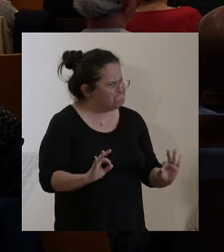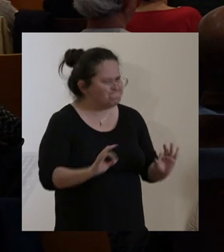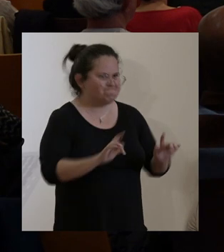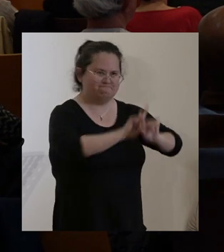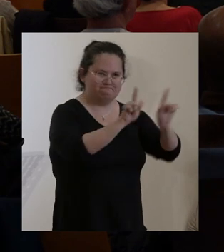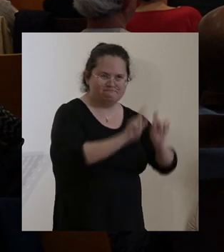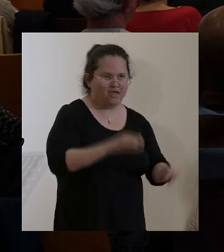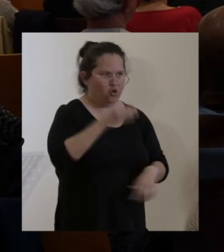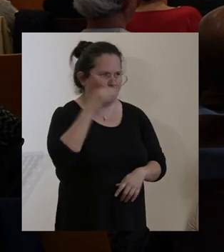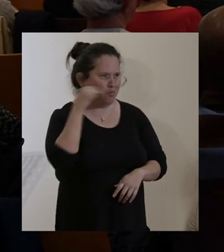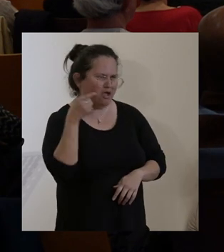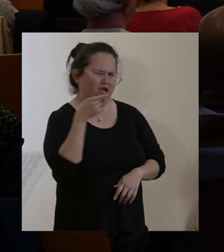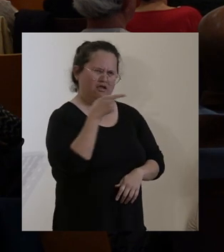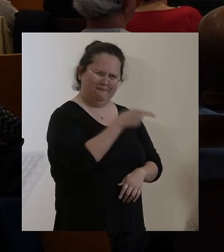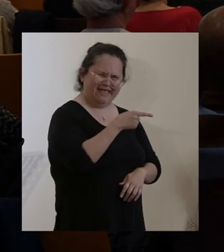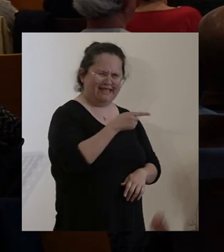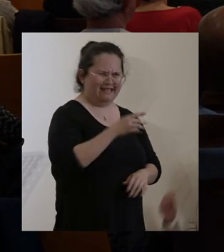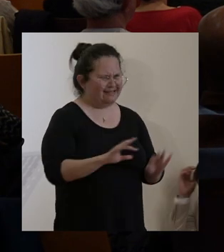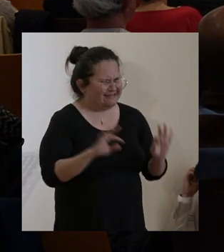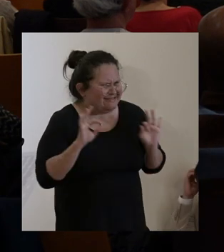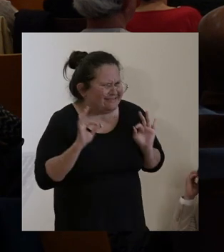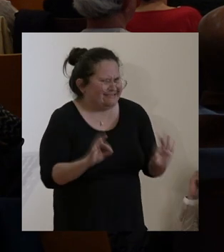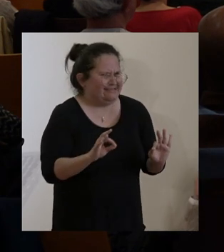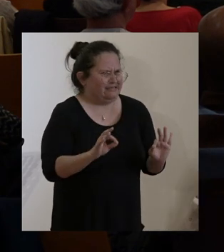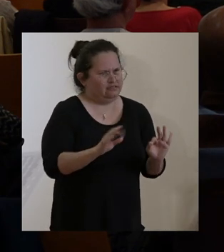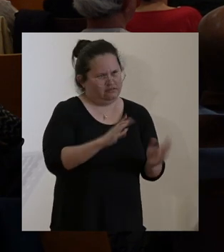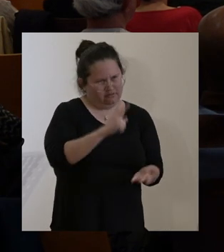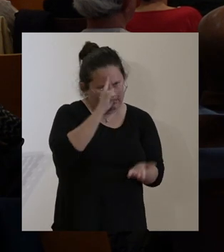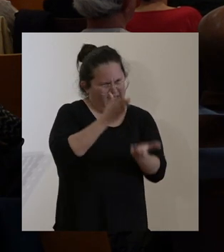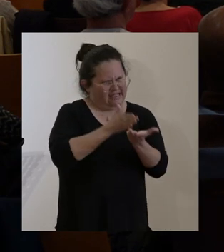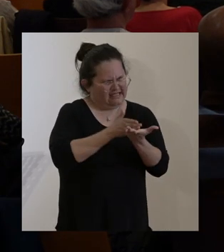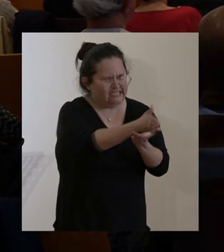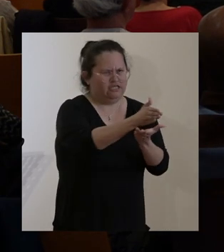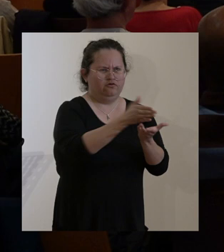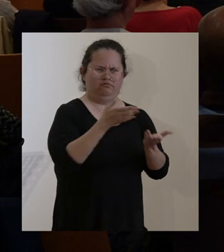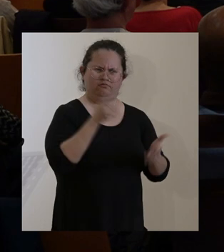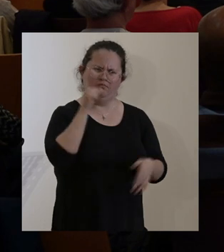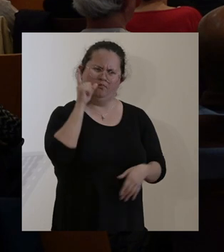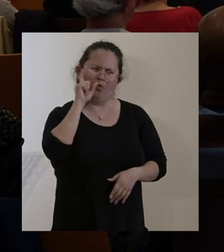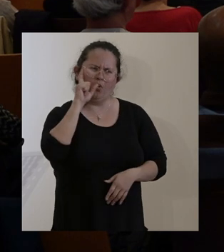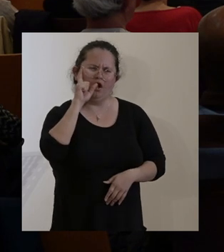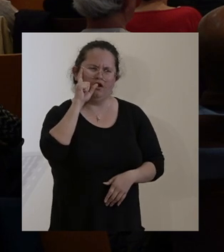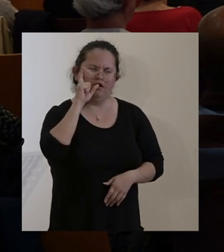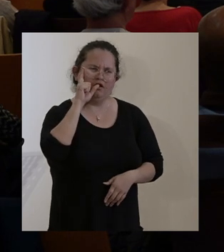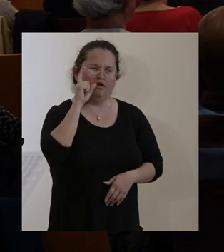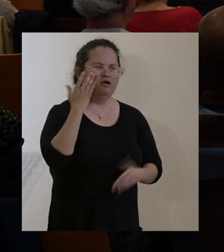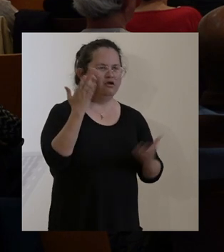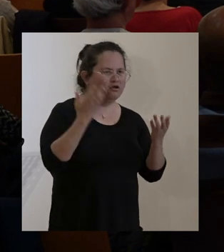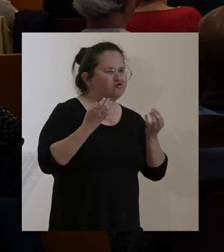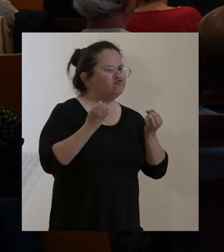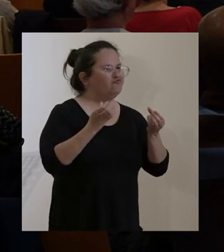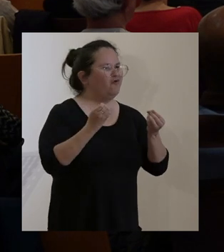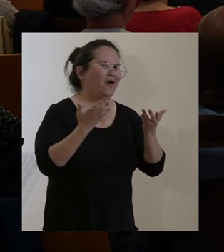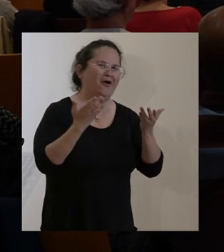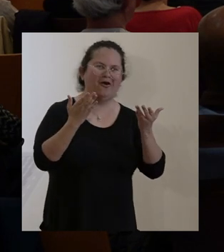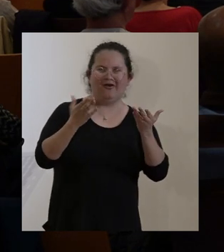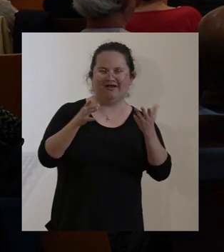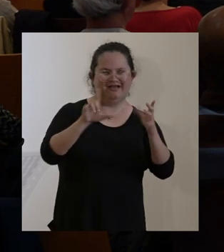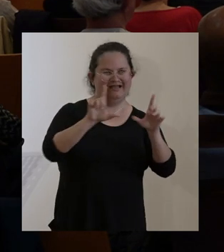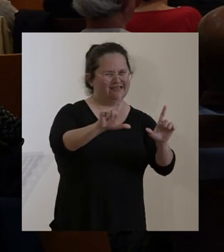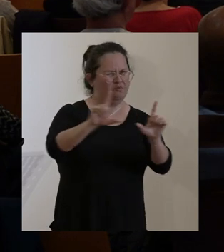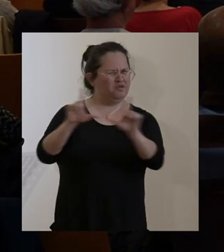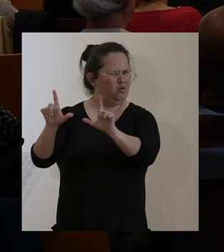véritablement sur cette question-là. Pourquoi ? Tout simplement parce que, en règle générale, dans les tableaux de ce type, le